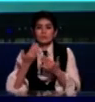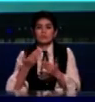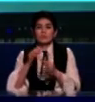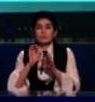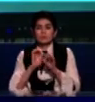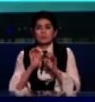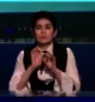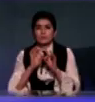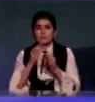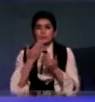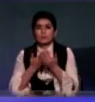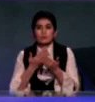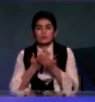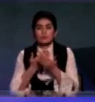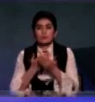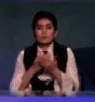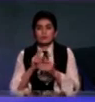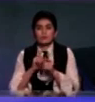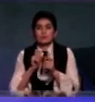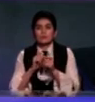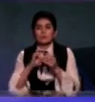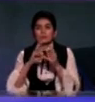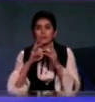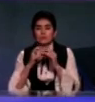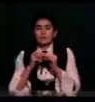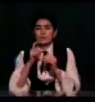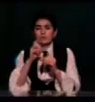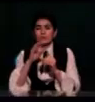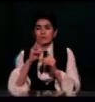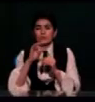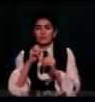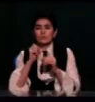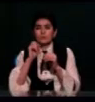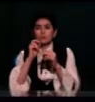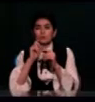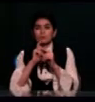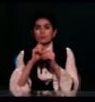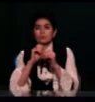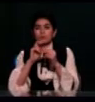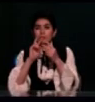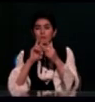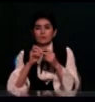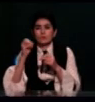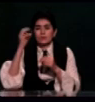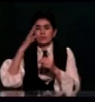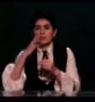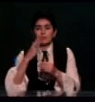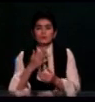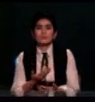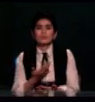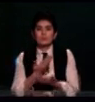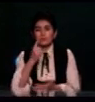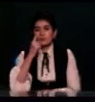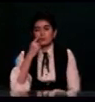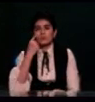я вам приведу пример на перемещение хлоропластов в клетке под действием солнечного света.